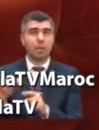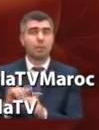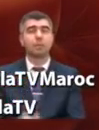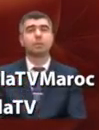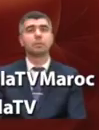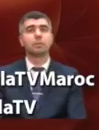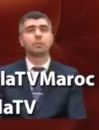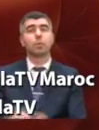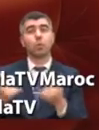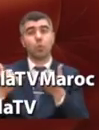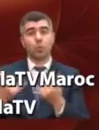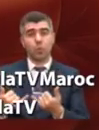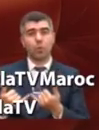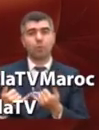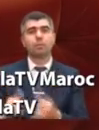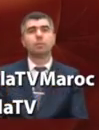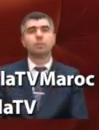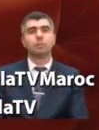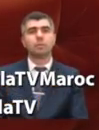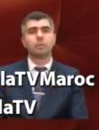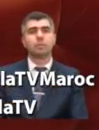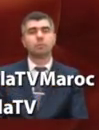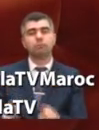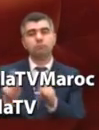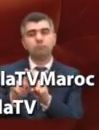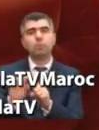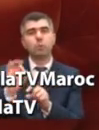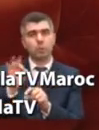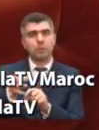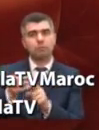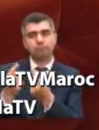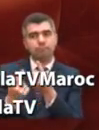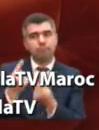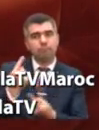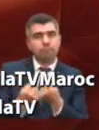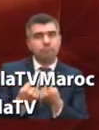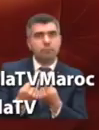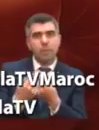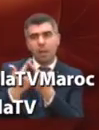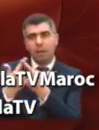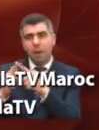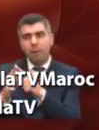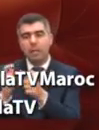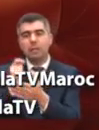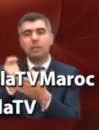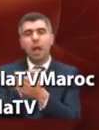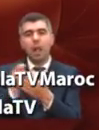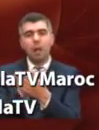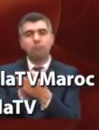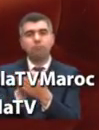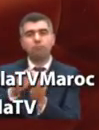بطبيعه الحال هناك اليوم واحد العقلانه ديال هاد التخصصات، وتيجيونا واحد العدد ديال الطلبات ديال تغيير